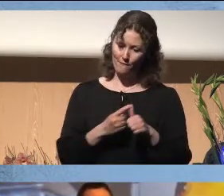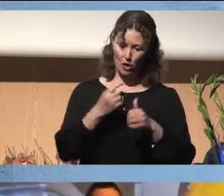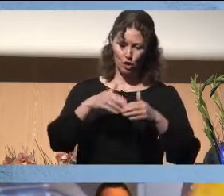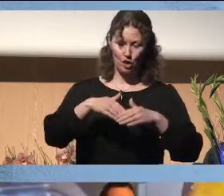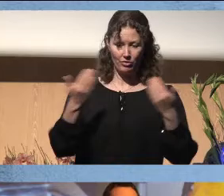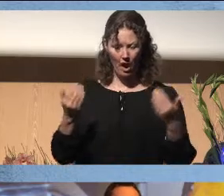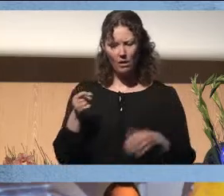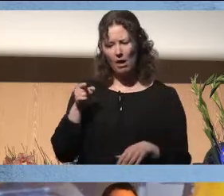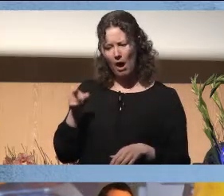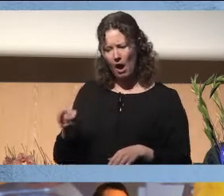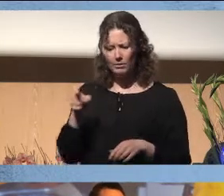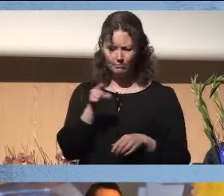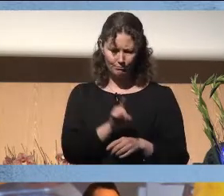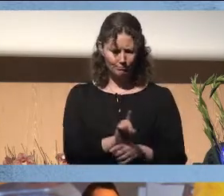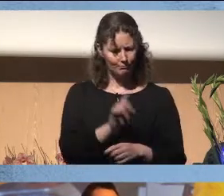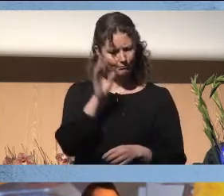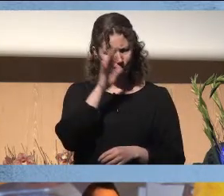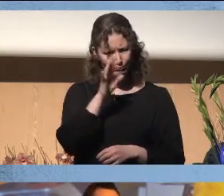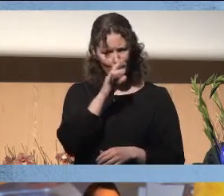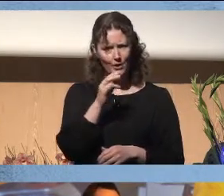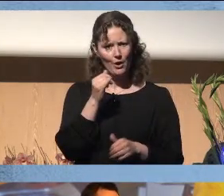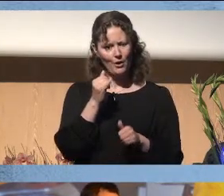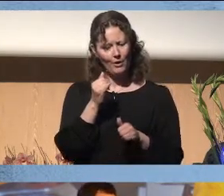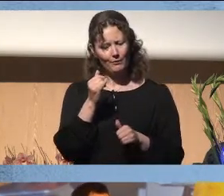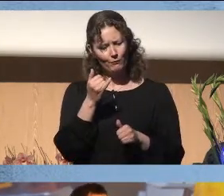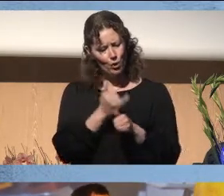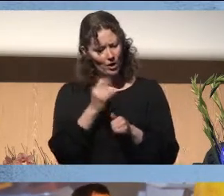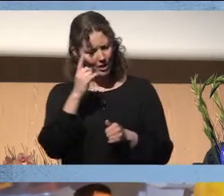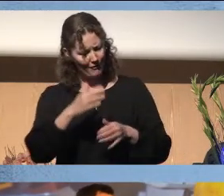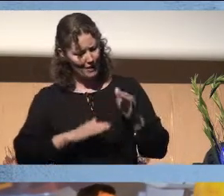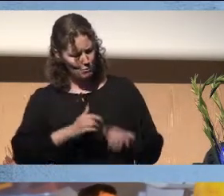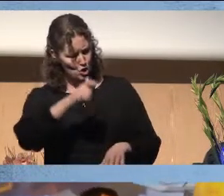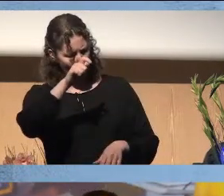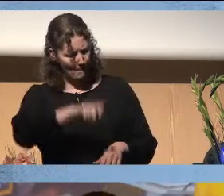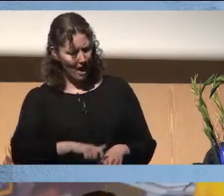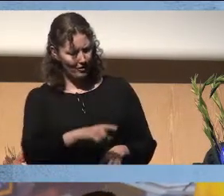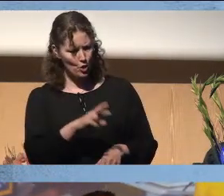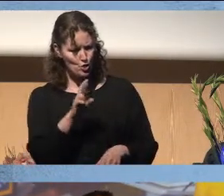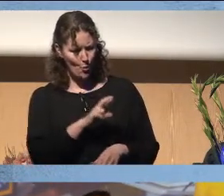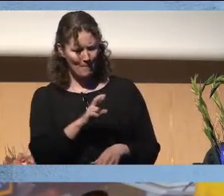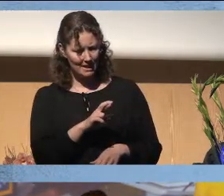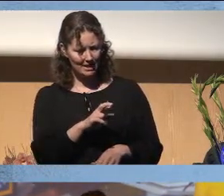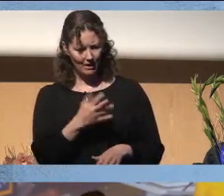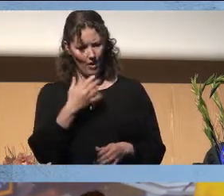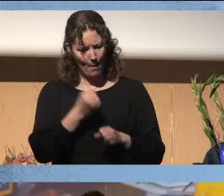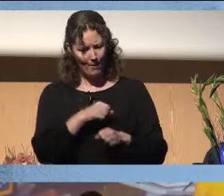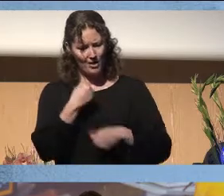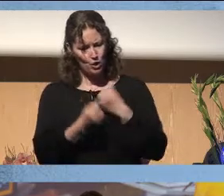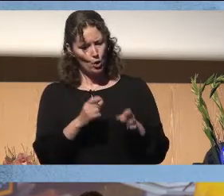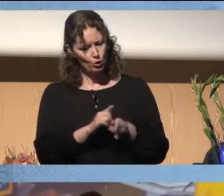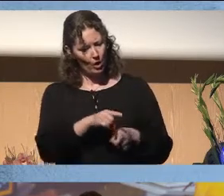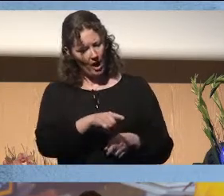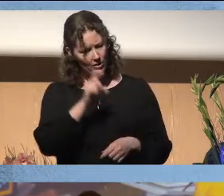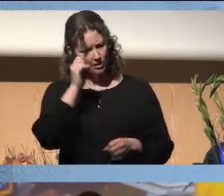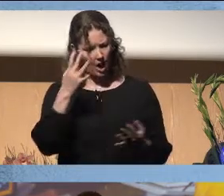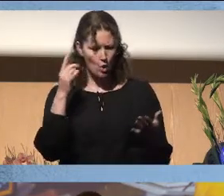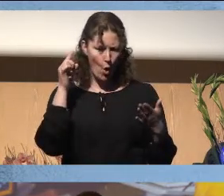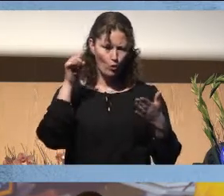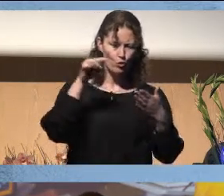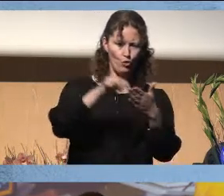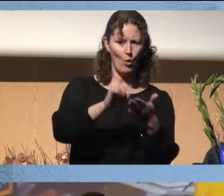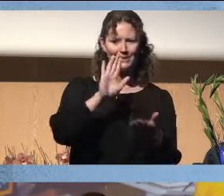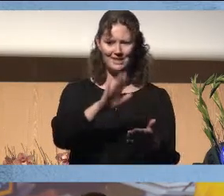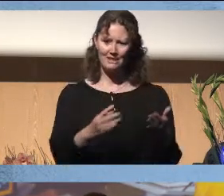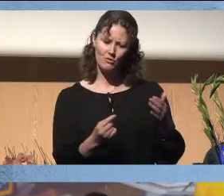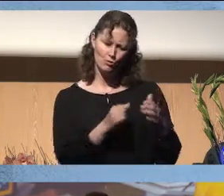börjar de fundera, hur ska vi kunna bygga upp Robert Kusén? Vilka styrkor och svagheter har han? Vad behöver vi göra för att han ska kunna nå hela sin